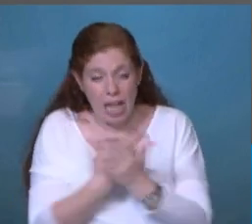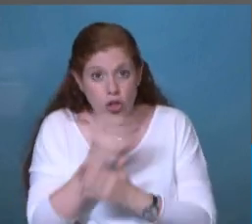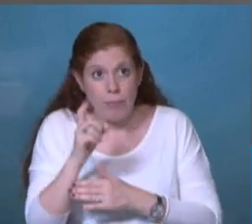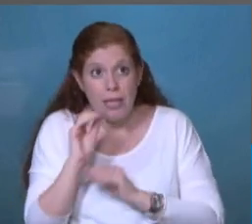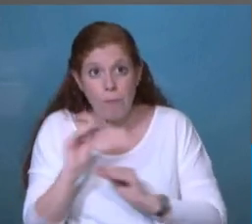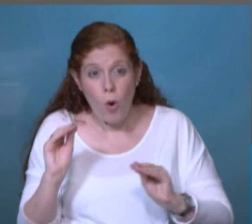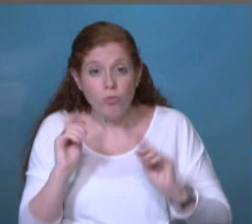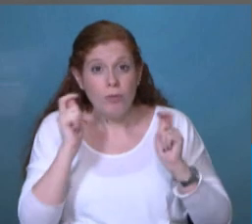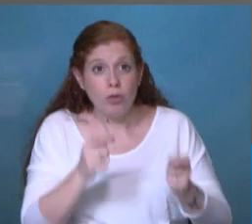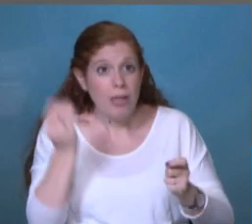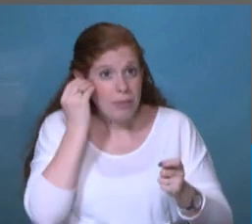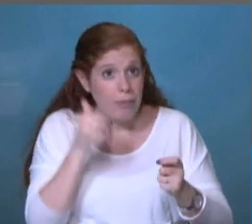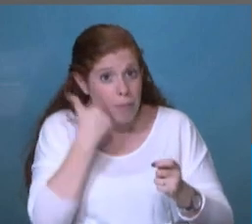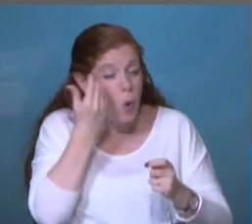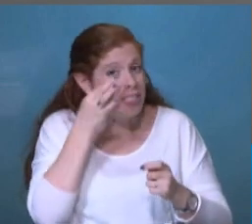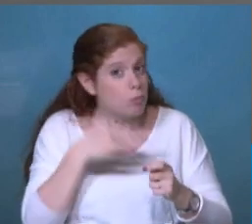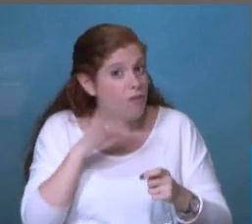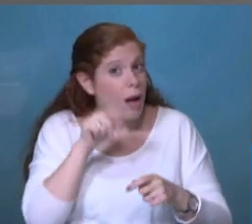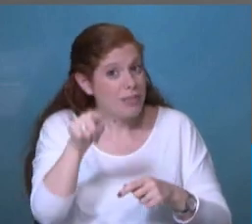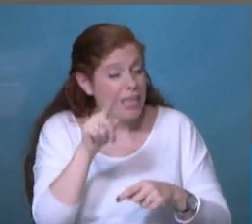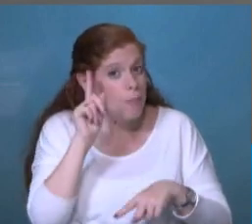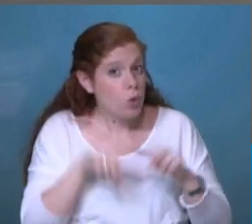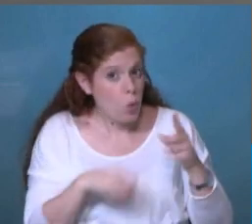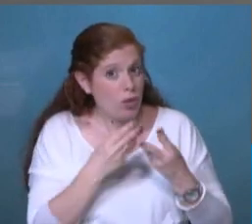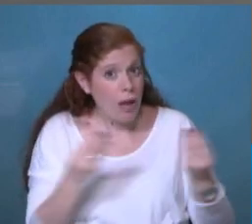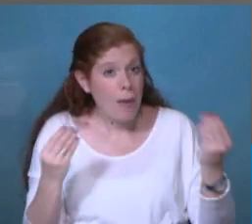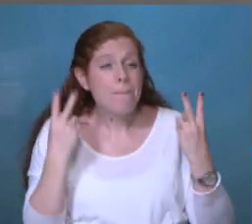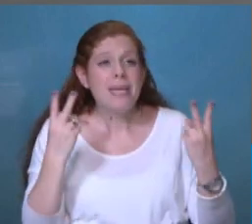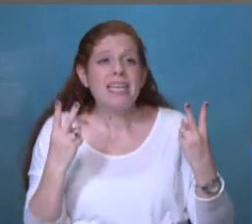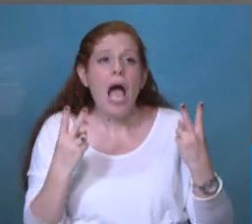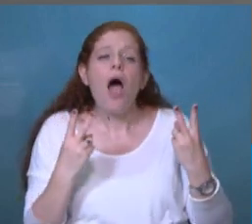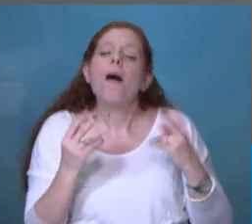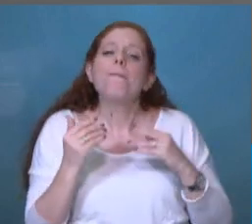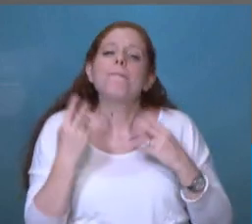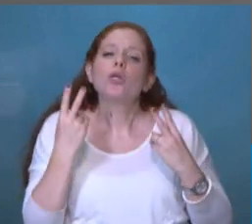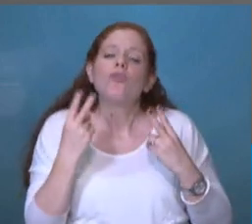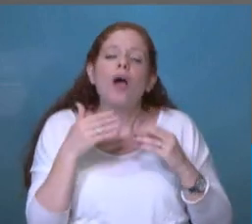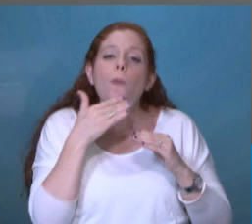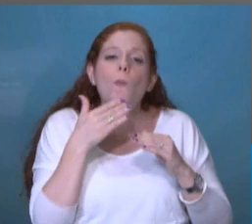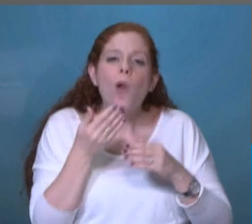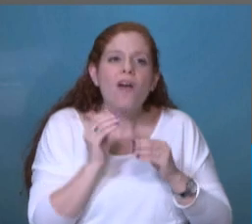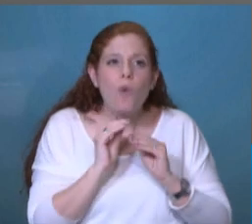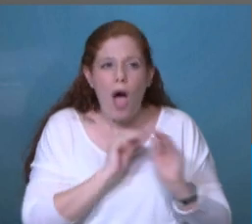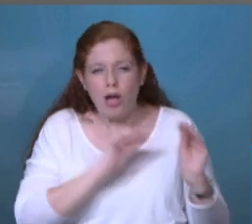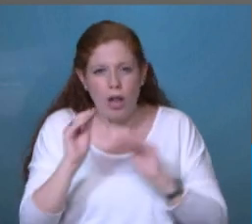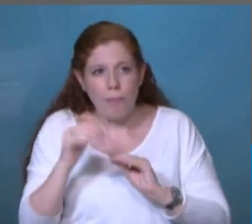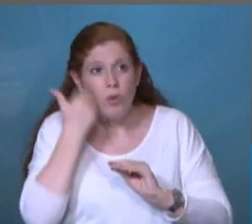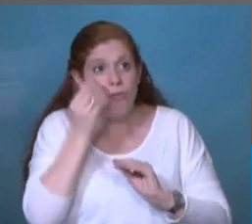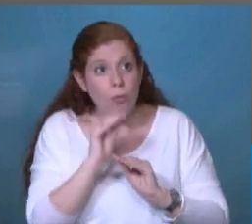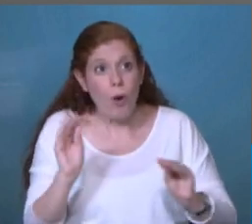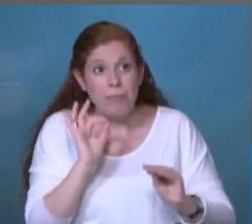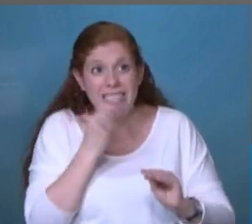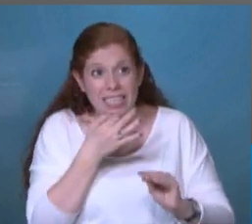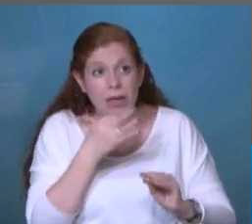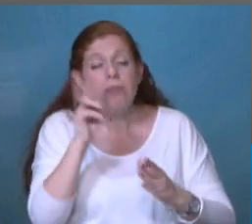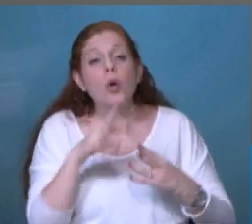תלמידים לבגרות, שימו לב, גם אצלכם לא מעט טעויות, בעיקר בחישוב הגמול עבור ההגשה. ואם אתם מורים צעירים, כדאי שתקראו